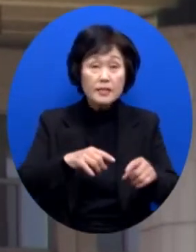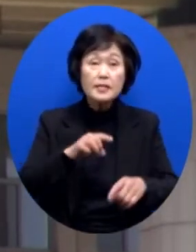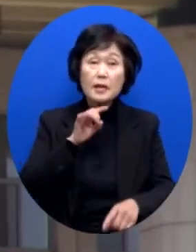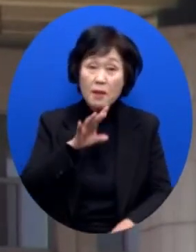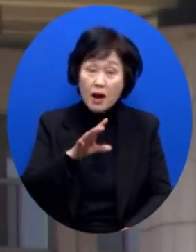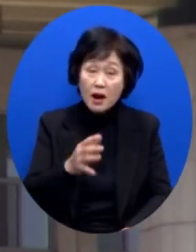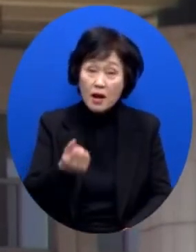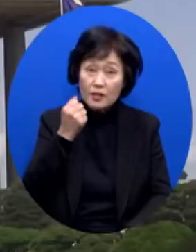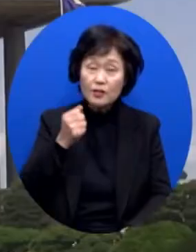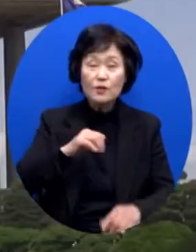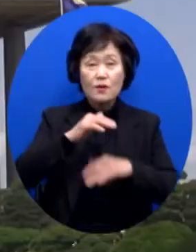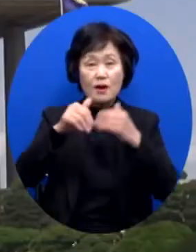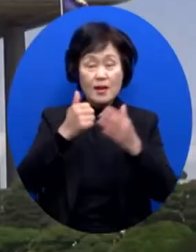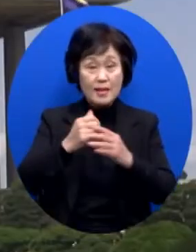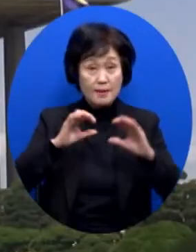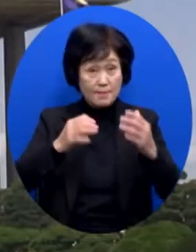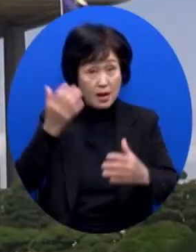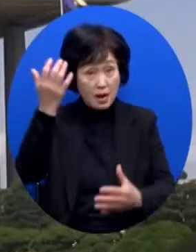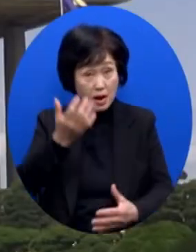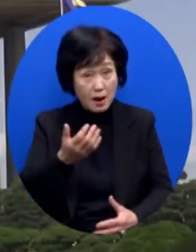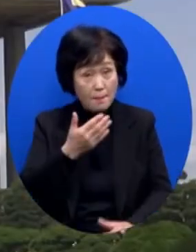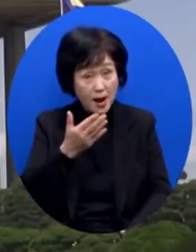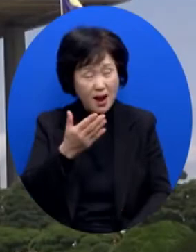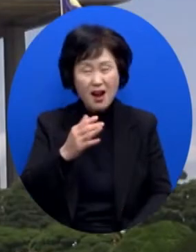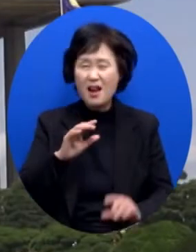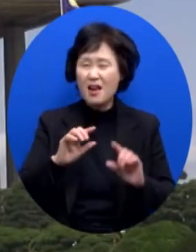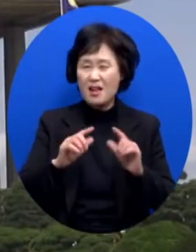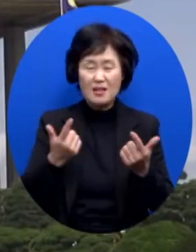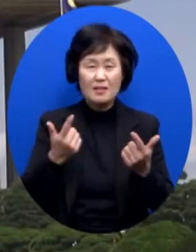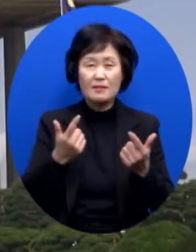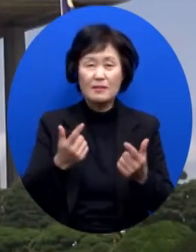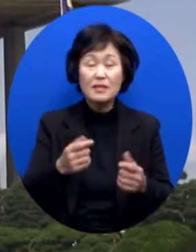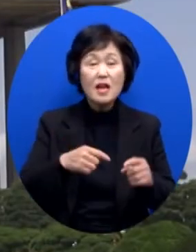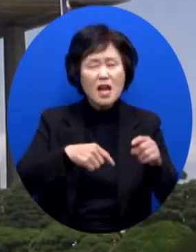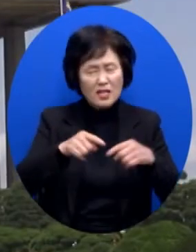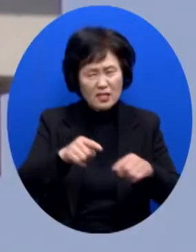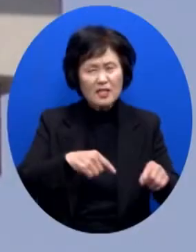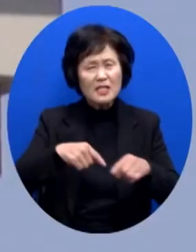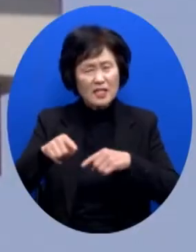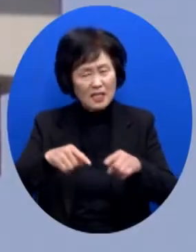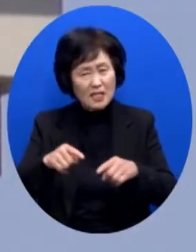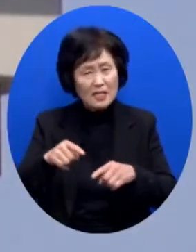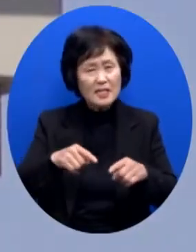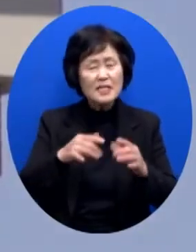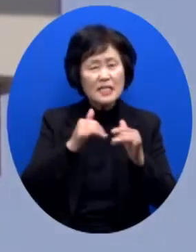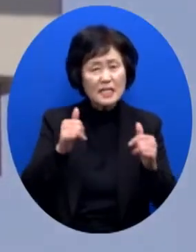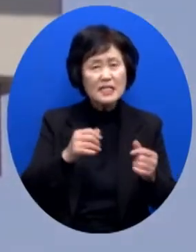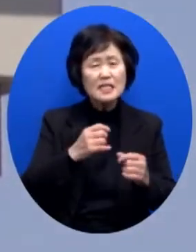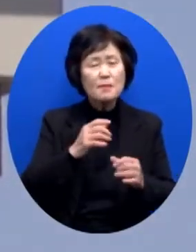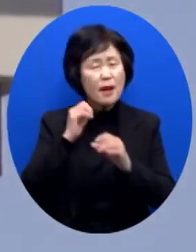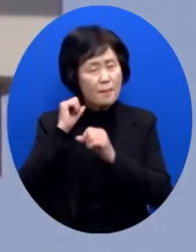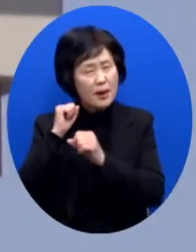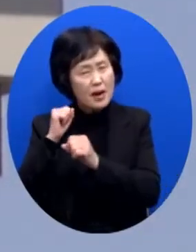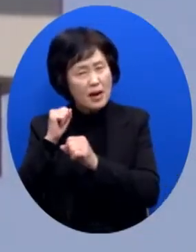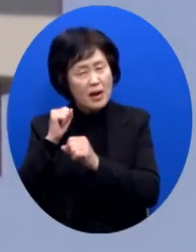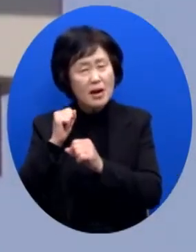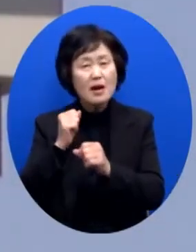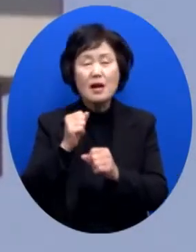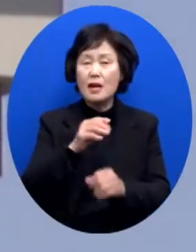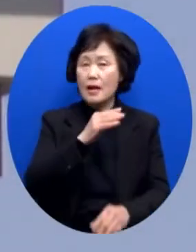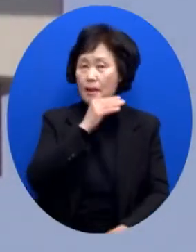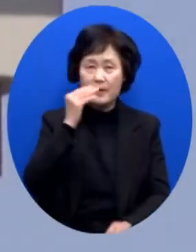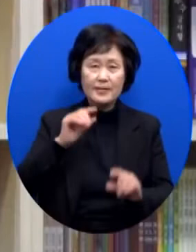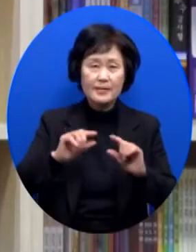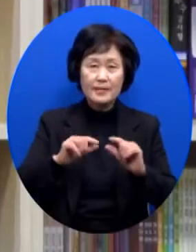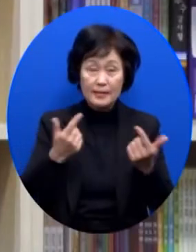이루어 지지 않습니다 그래서 우리가 너무 정치 정치인 만 의지 아는거 옳지 않은 태도 이 줘